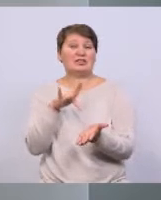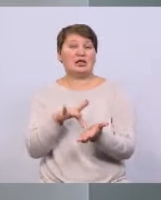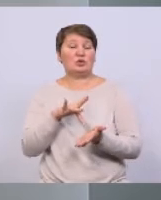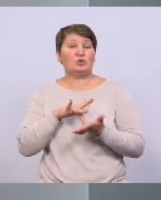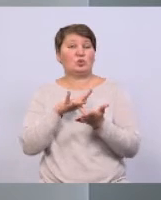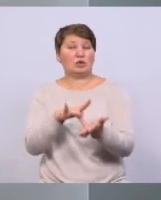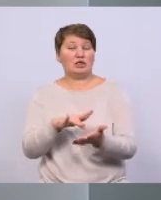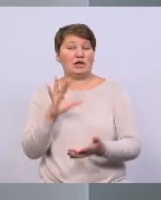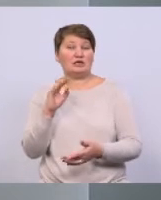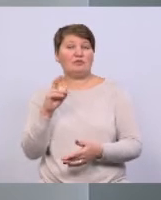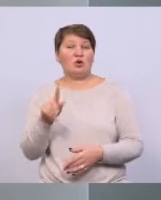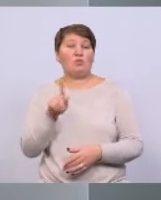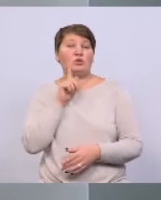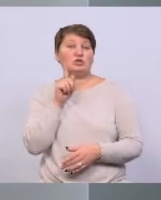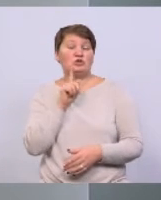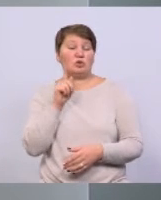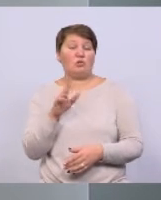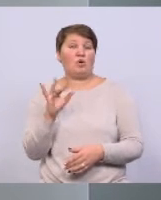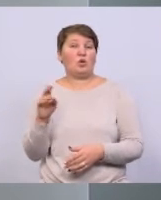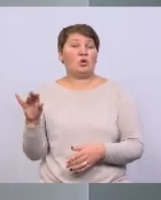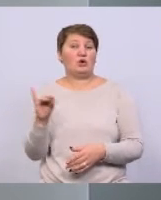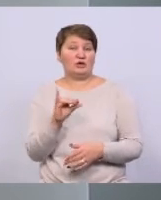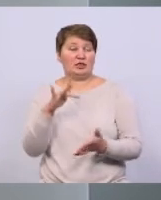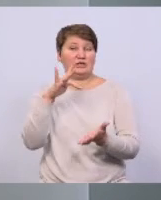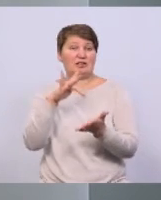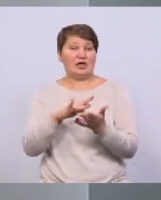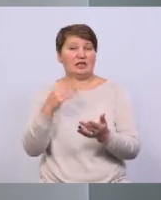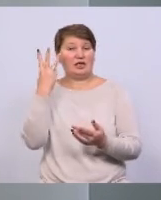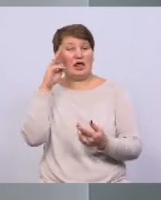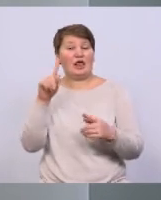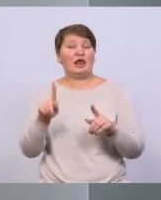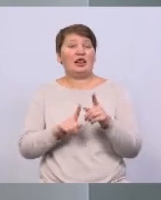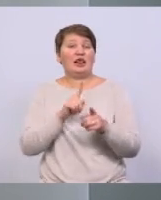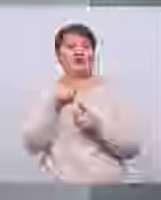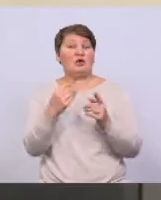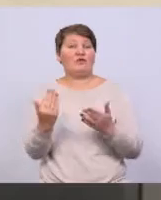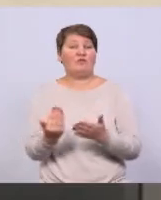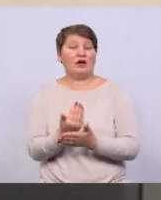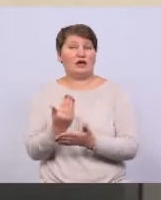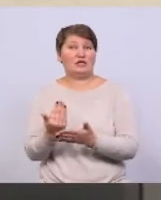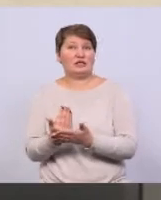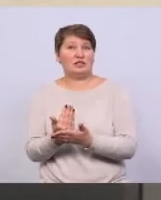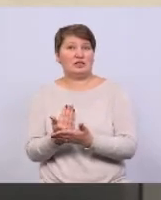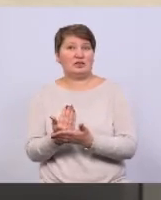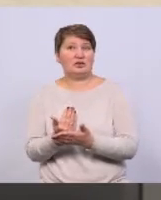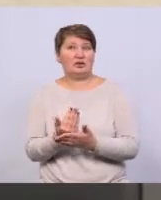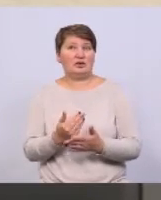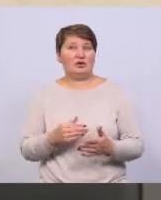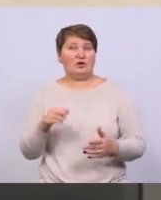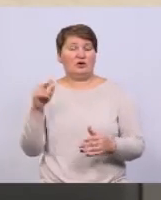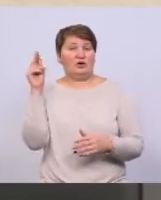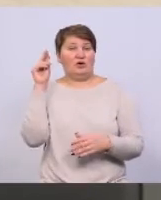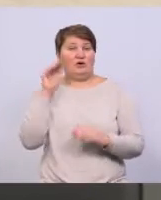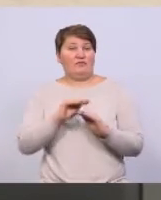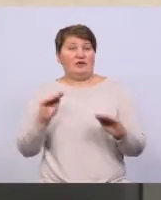учнівської молоді та центр освітніх інновацій. Загалом в Івано-Франківську таких 13 закладів. Кількість вихованців у закладах позашкільної